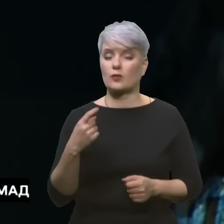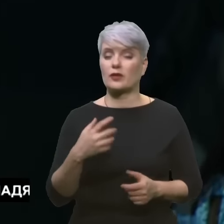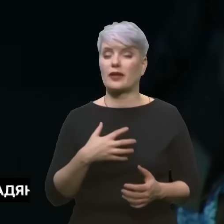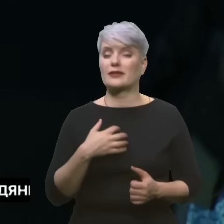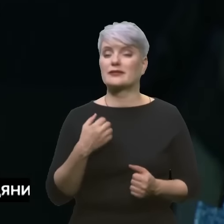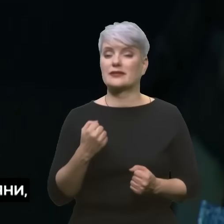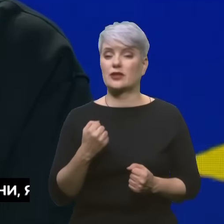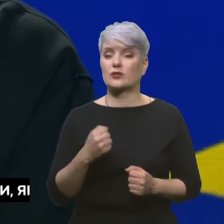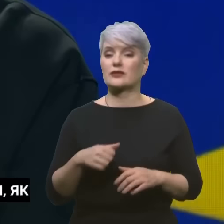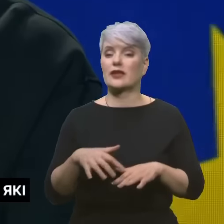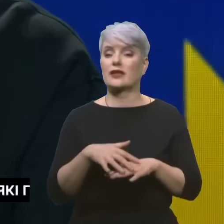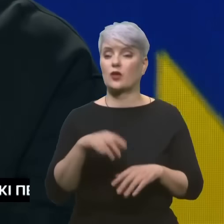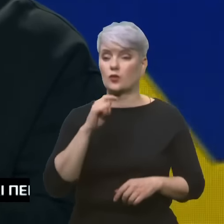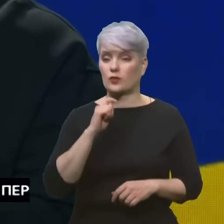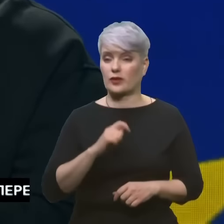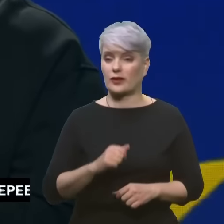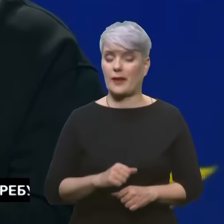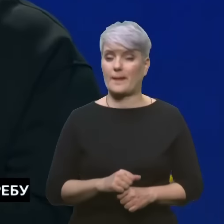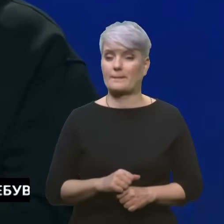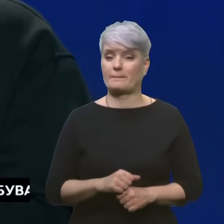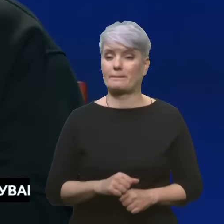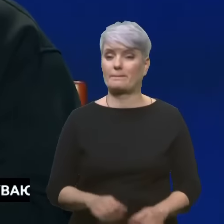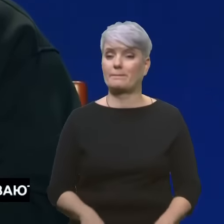стійкості народу України.